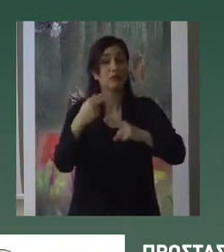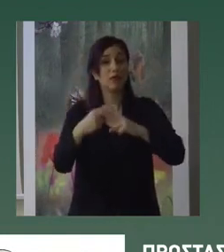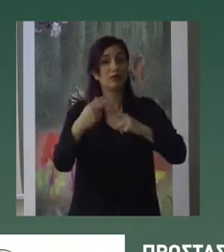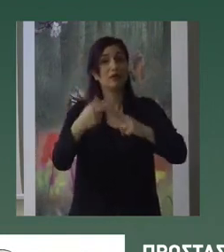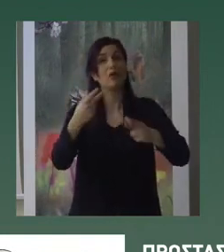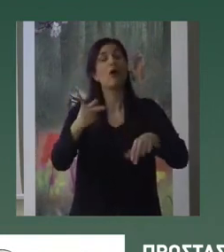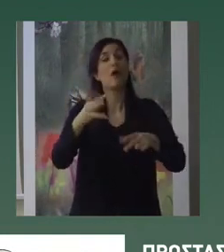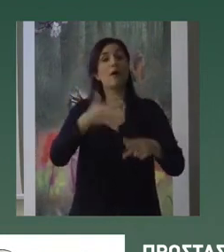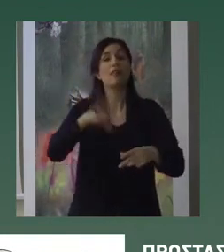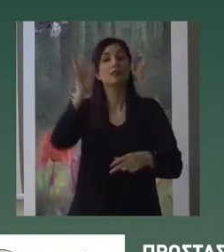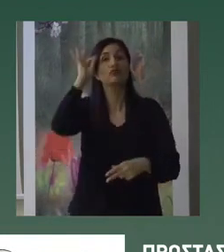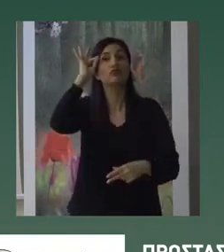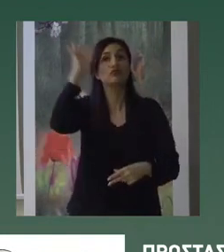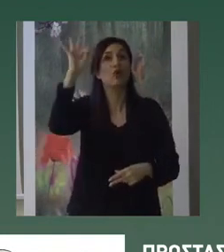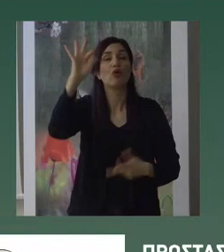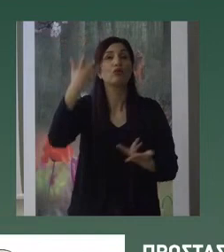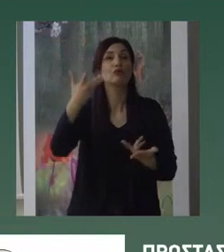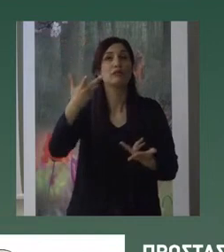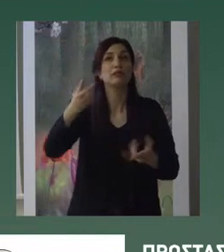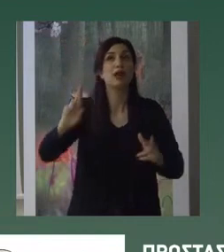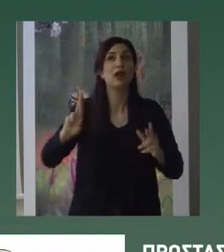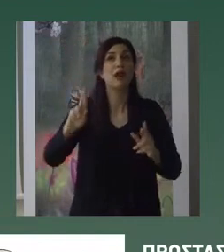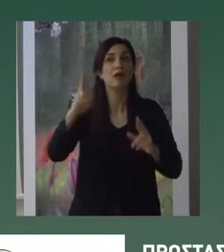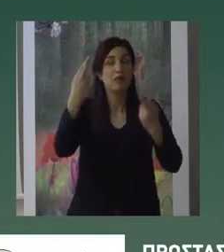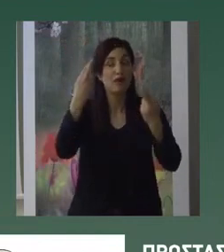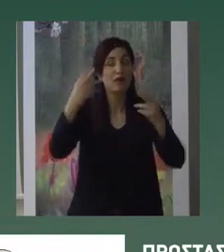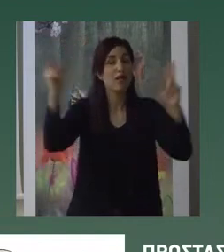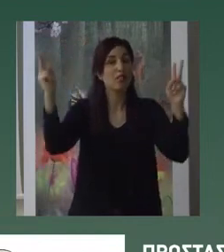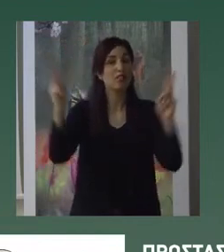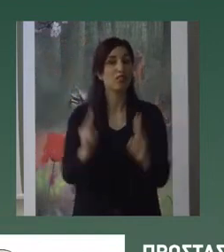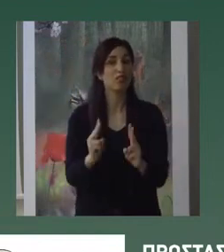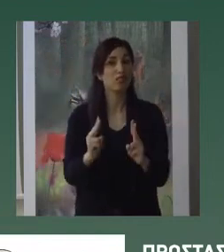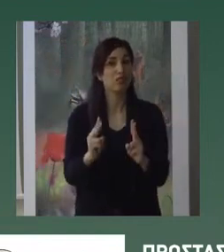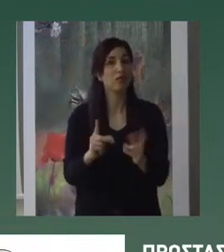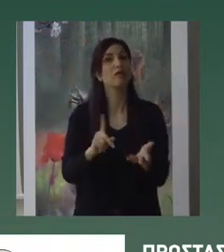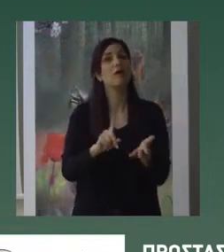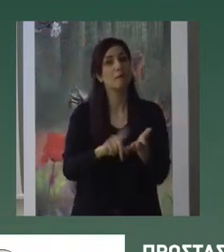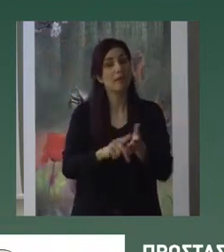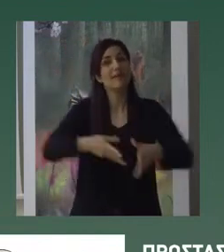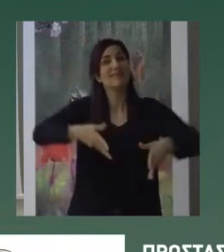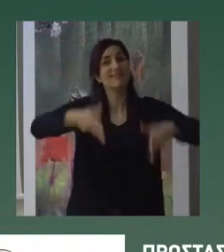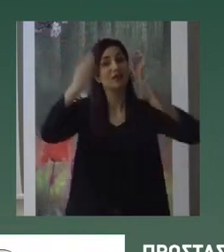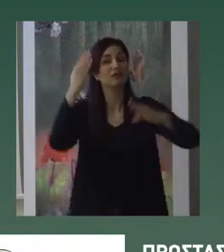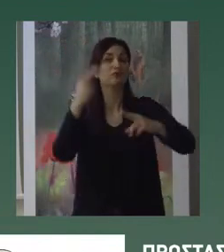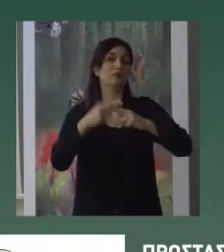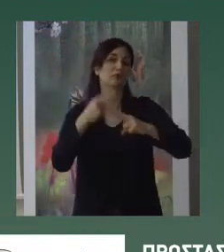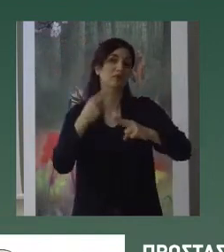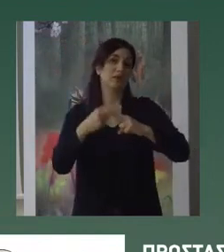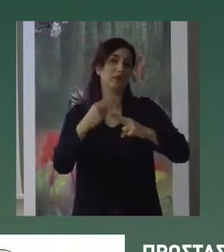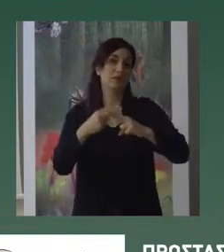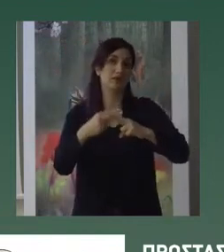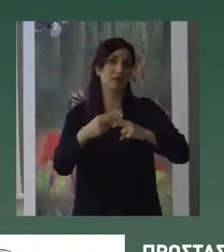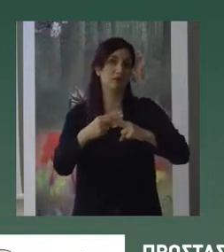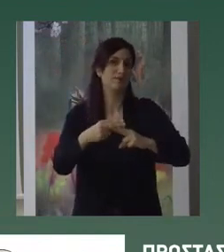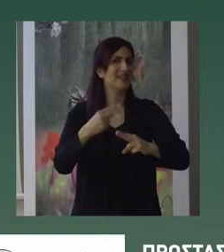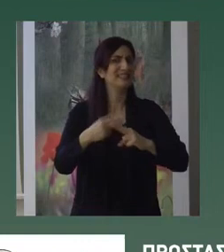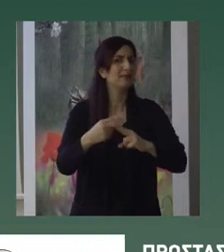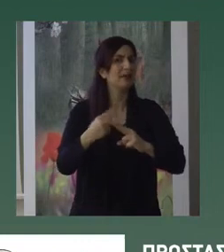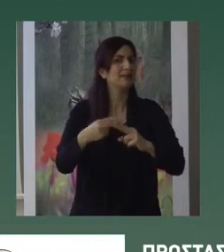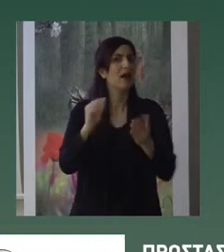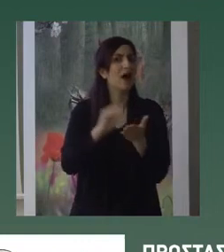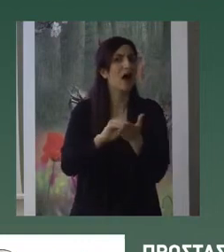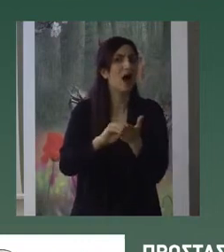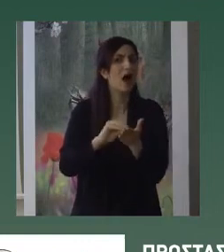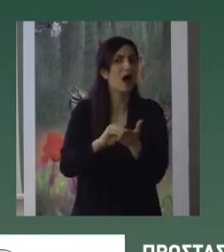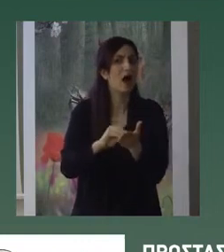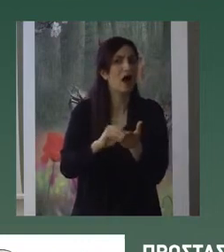ουδέτερης πόλης. Το ερώτημα όμως είναι από τι τροφοδοτείται το κτίριο και έχει αυτό πολύ μεγάλη σημασία, από τι είδους ενέργεια. Σε αυτό θα επιμείνω γιατί έχει σημασία, γιατί το